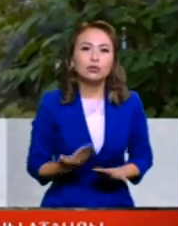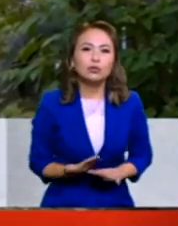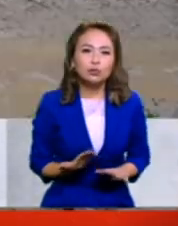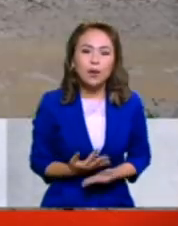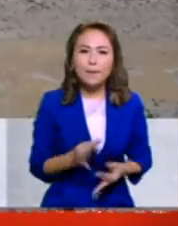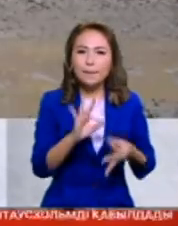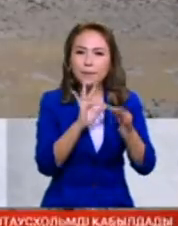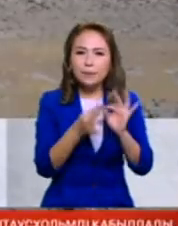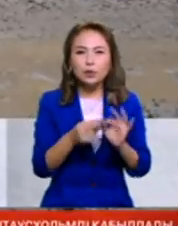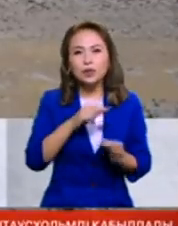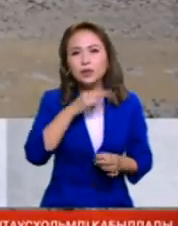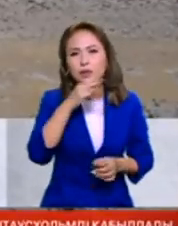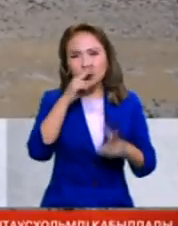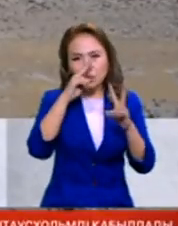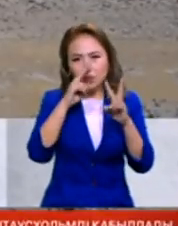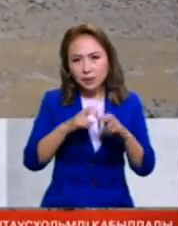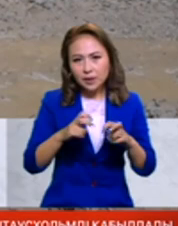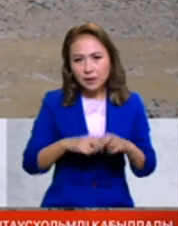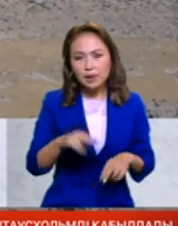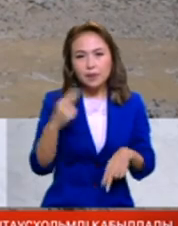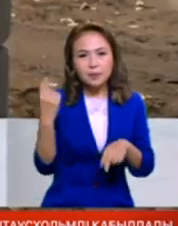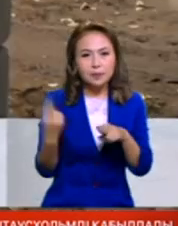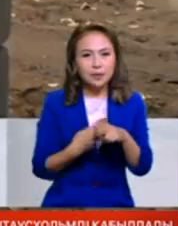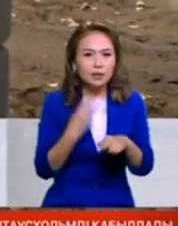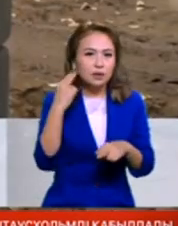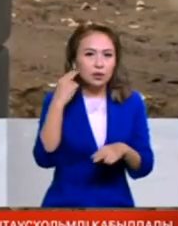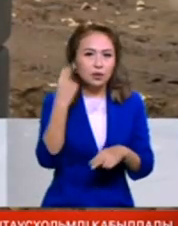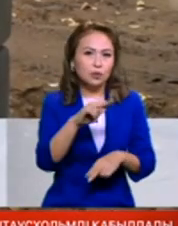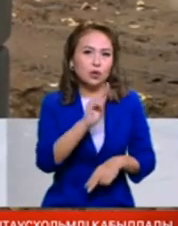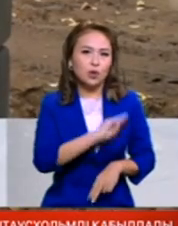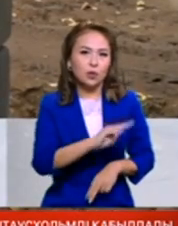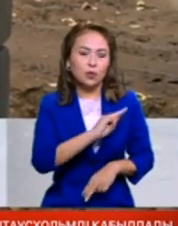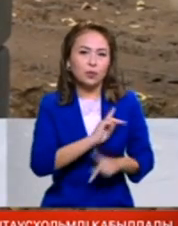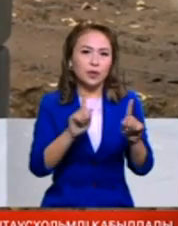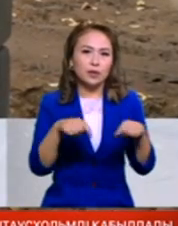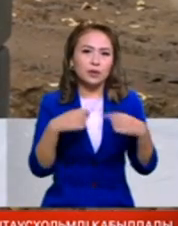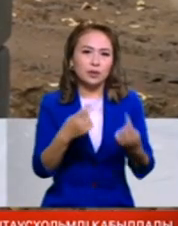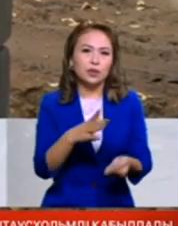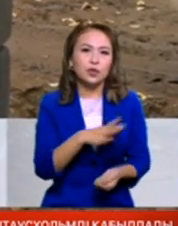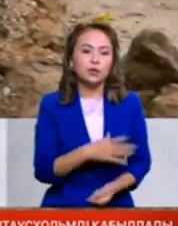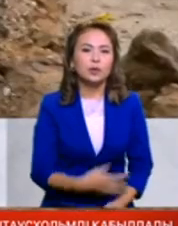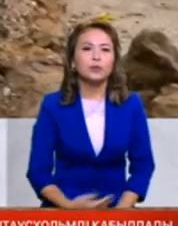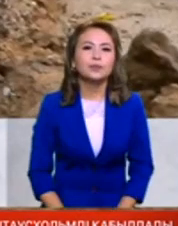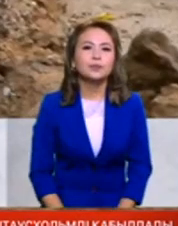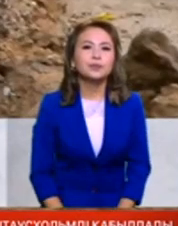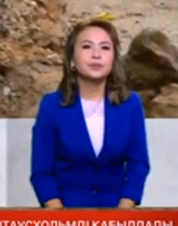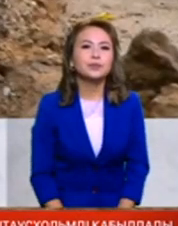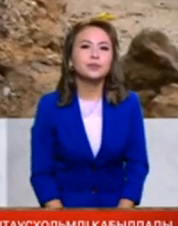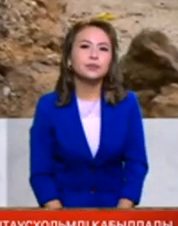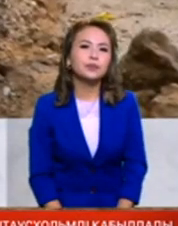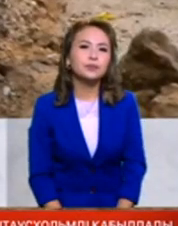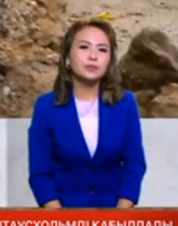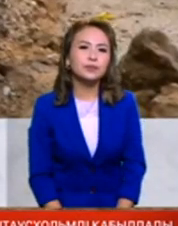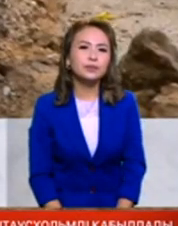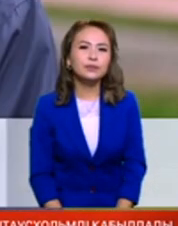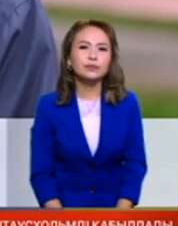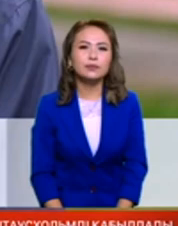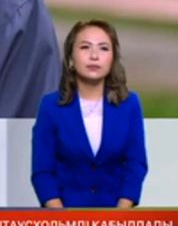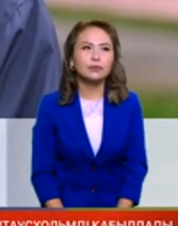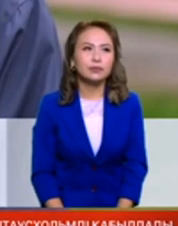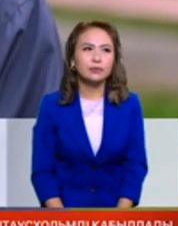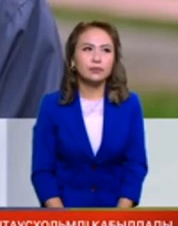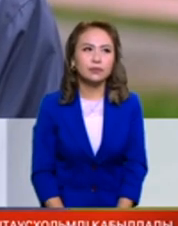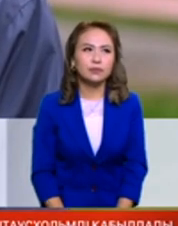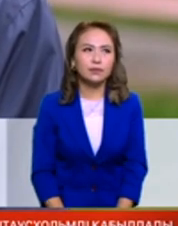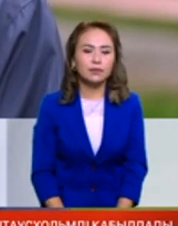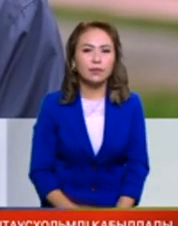тұрғындар шағымы мұқият тексеріледі. Мердігерлер сапасыз жұмыс үшін жауап береді дейді шенеуніктер. Оларға 2